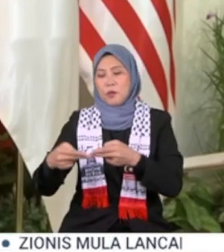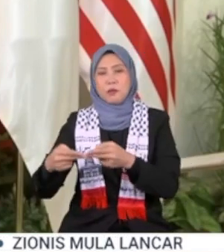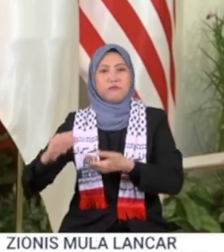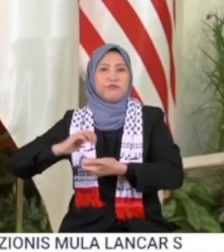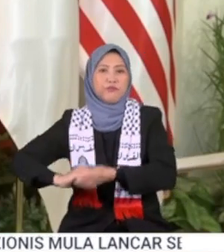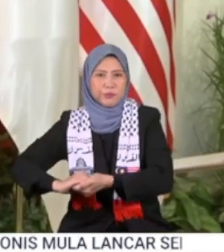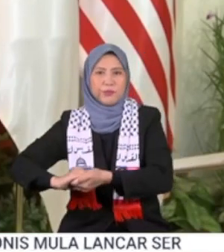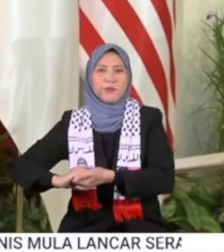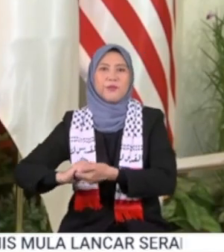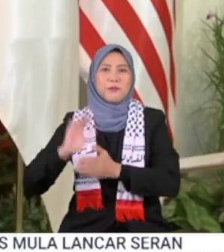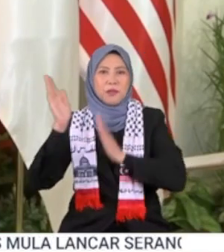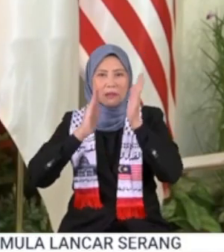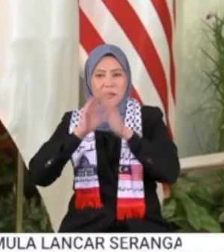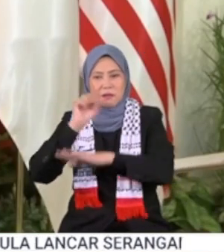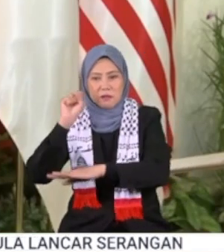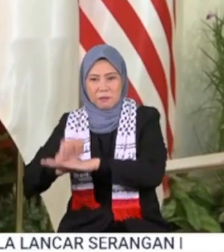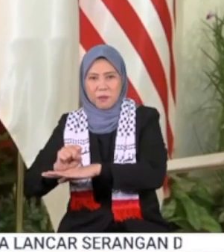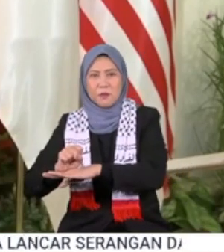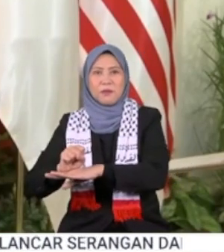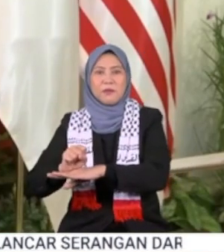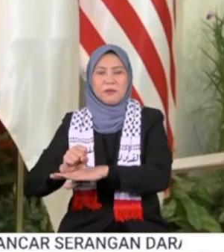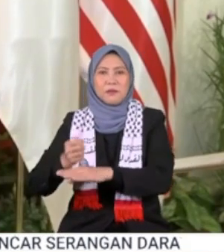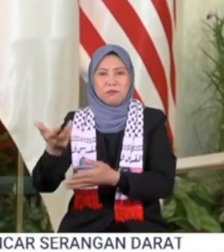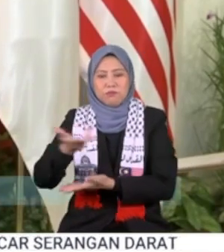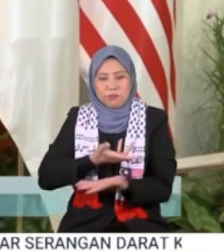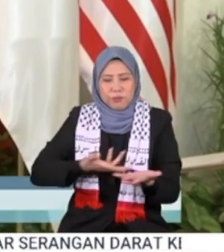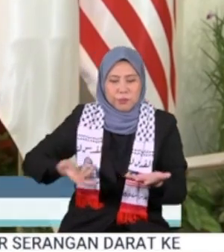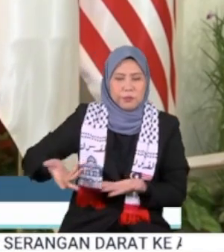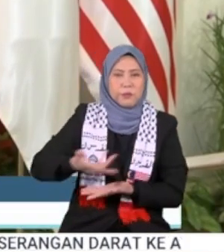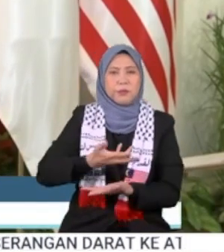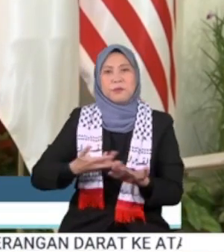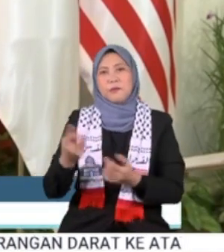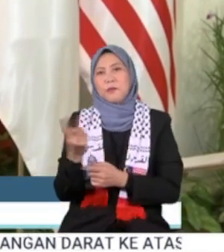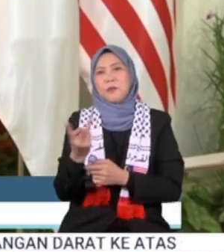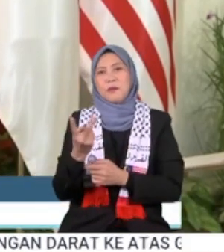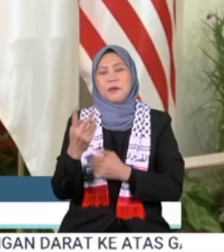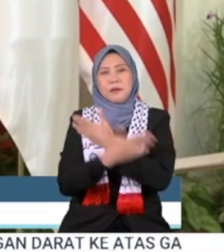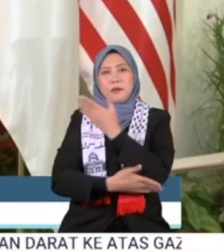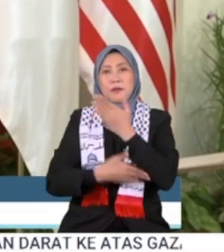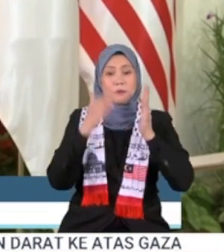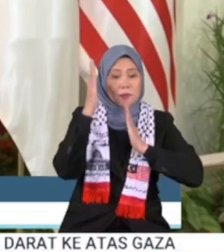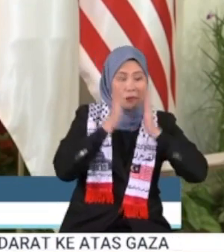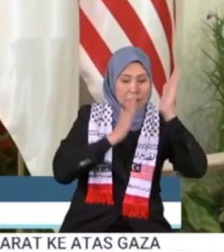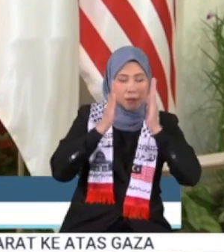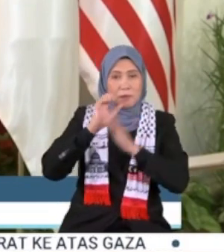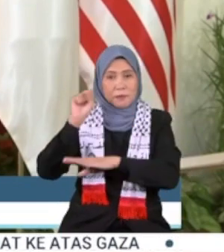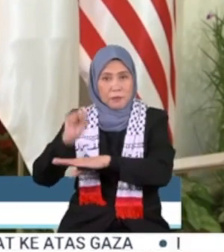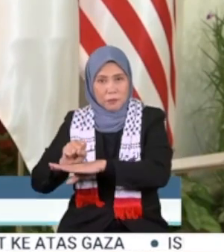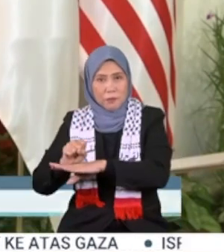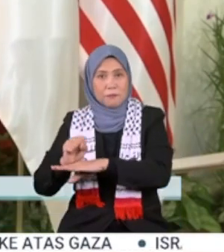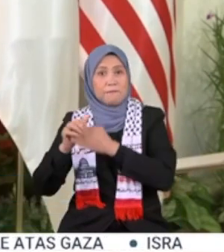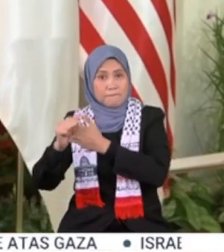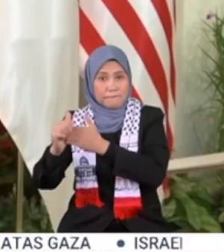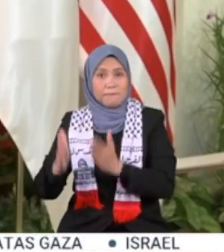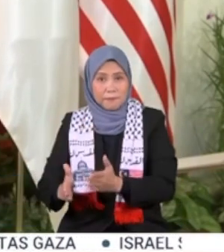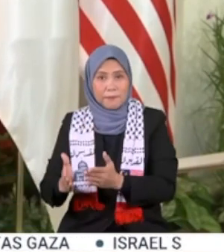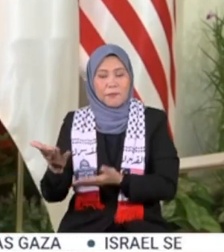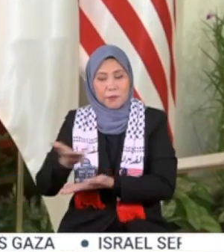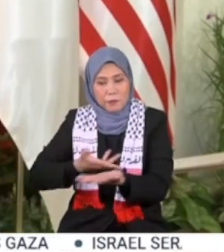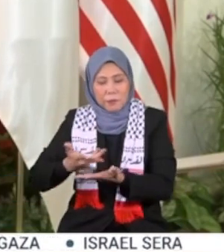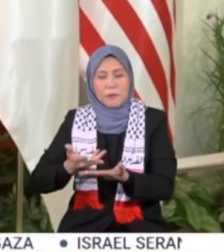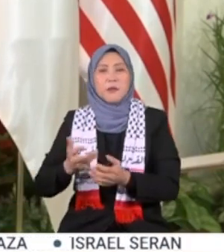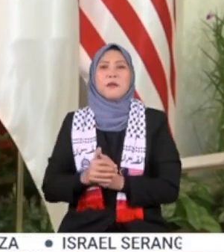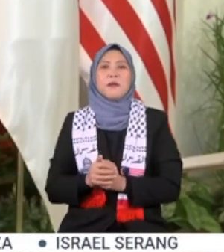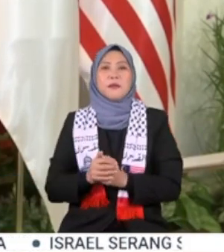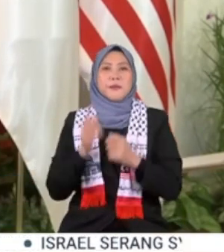Singapura diperkukuh menerusi sesi pemukiman pemimpin keduaua negara antara Malaysia dan juga Singapura ini yang membawa